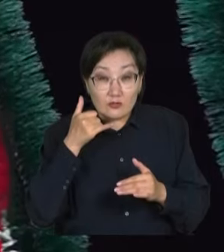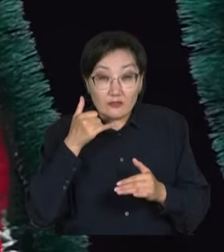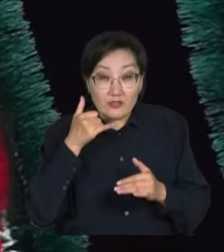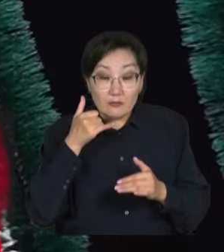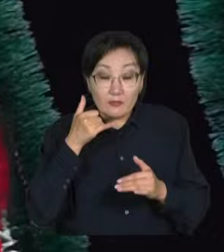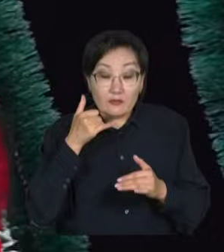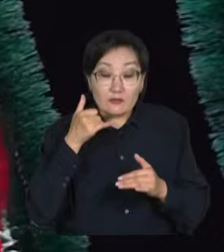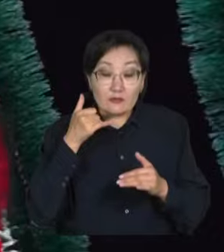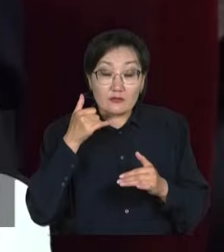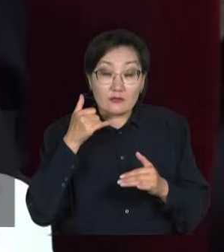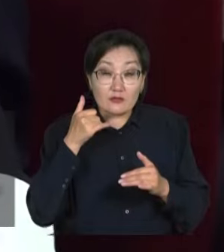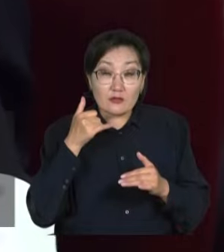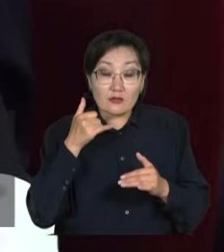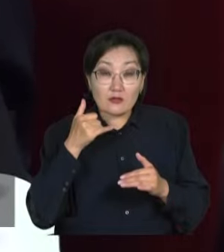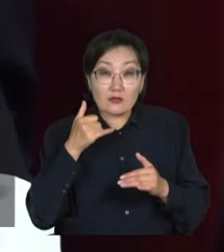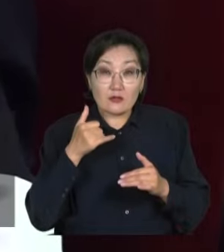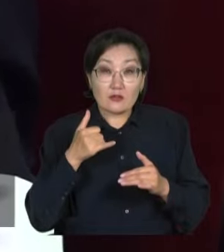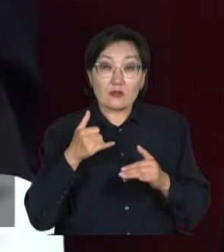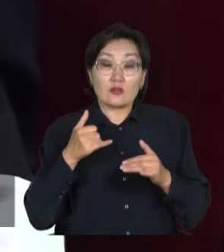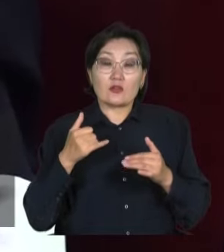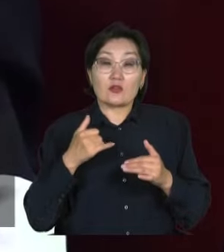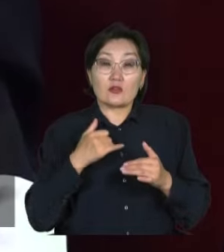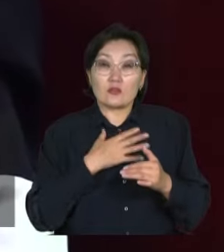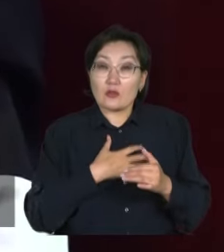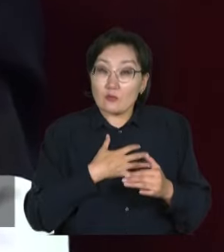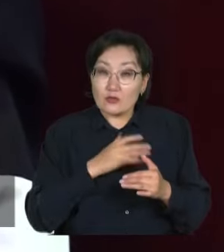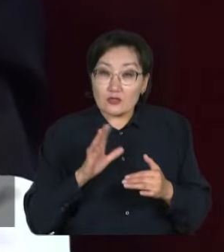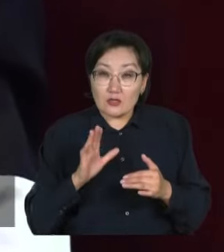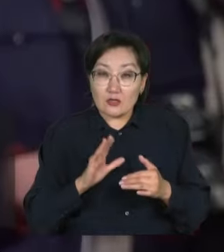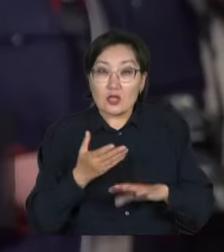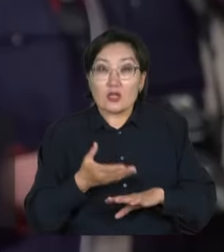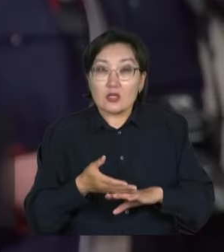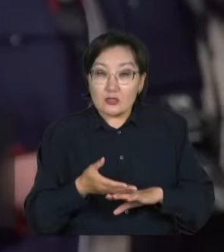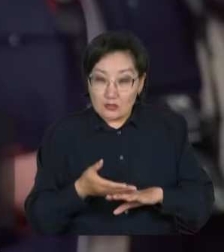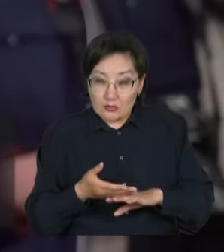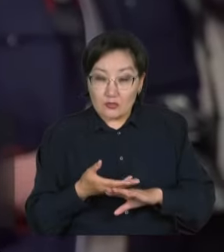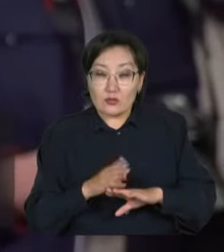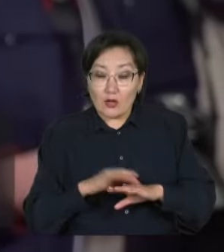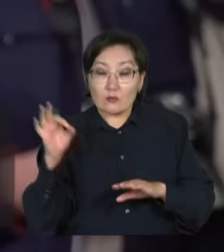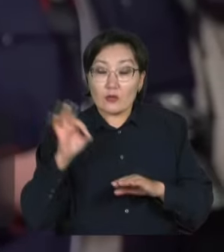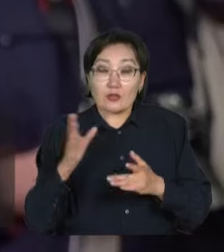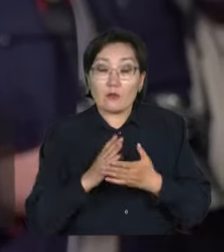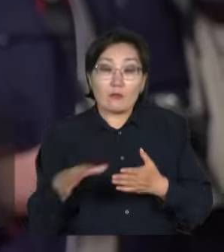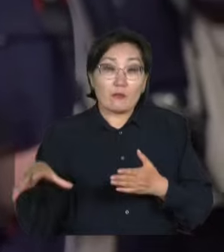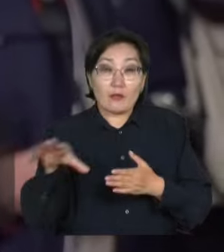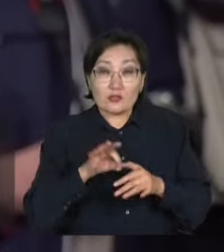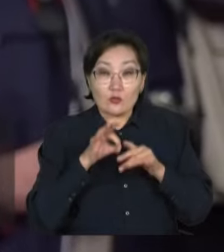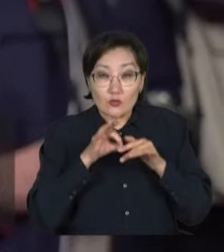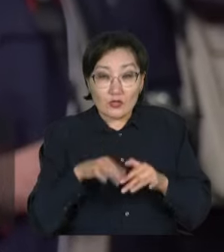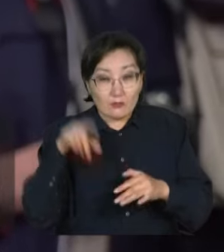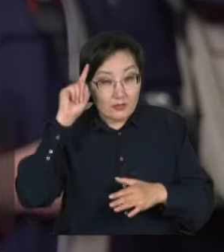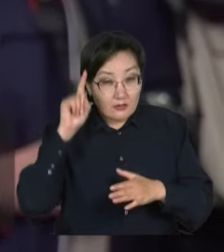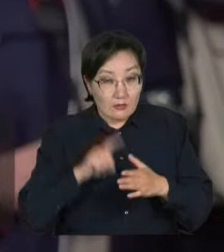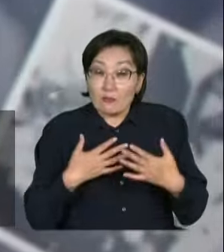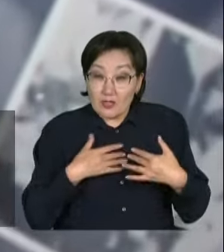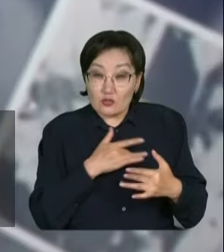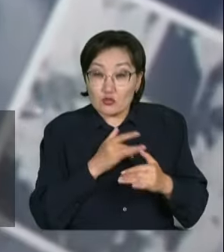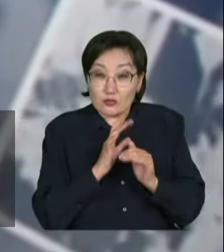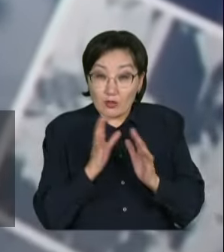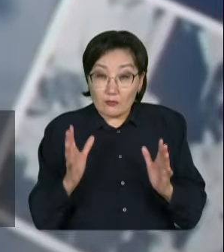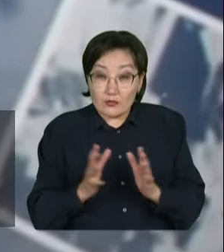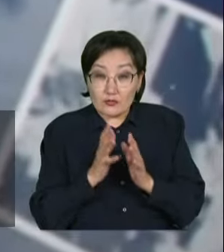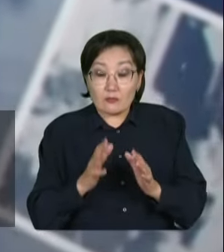бар, бірақ одан бәрібір сені өтесің деп сенемін. Маған бәрі берген сөздері, ақ тілектері бәрі ол менің жүрегімде.